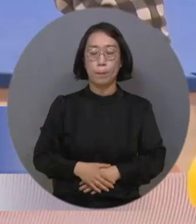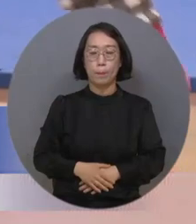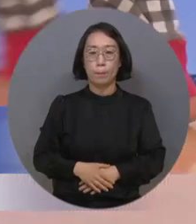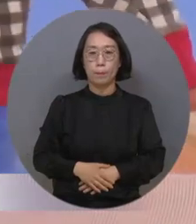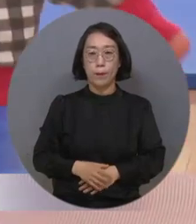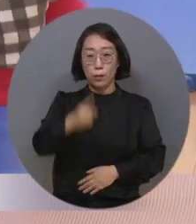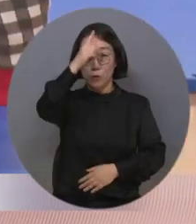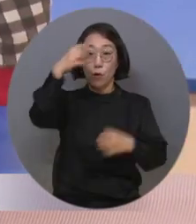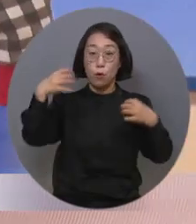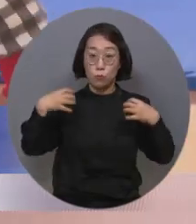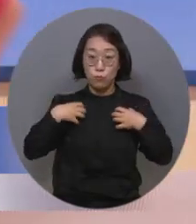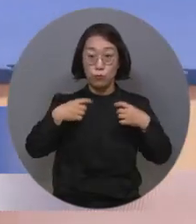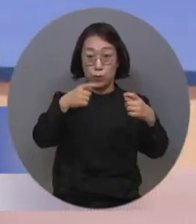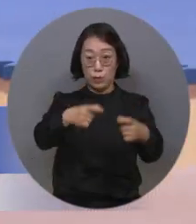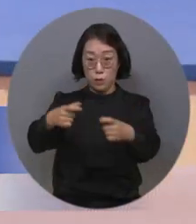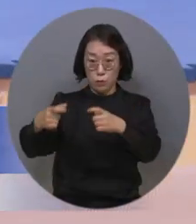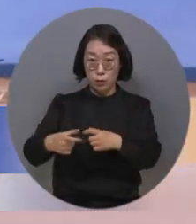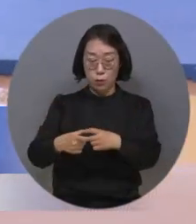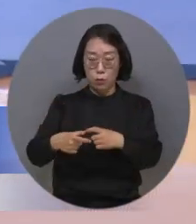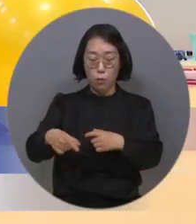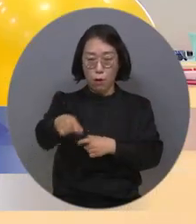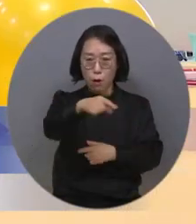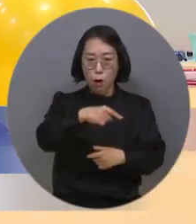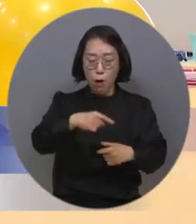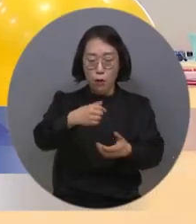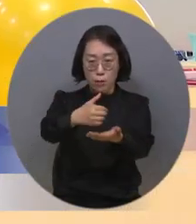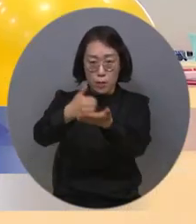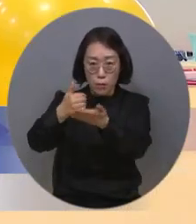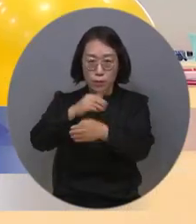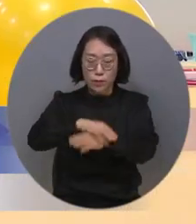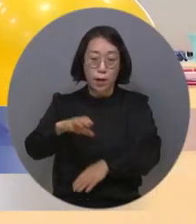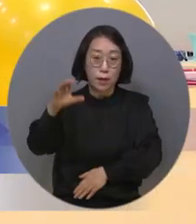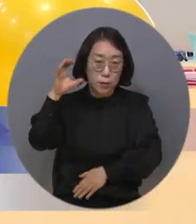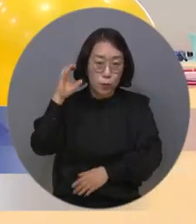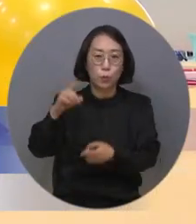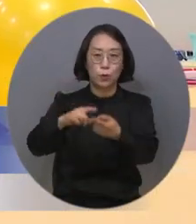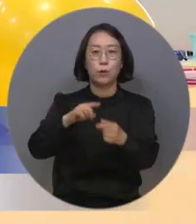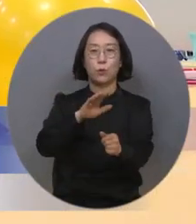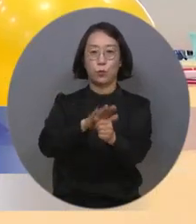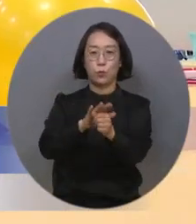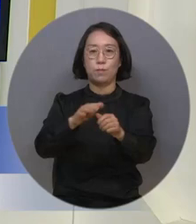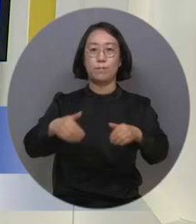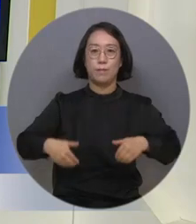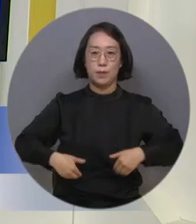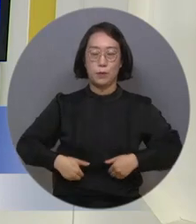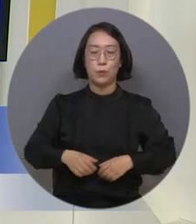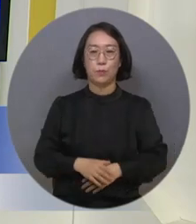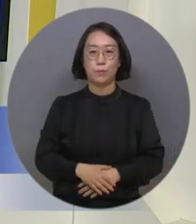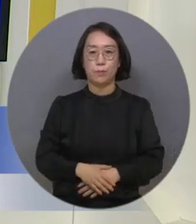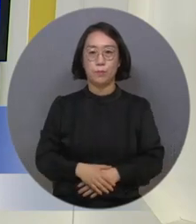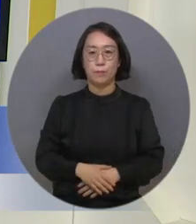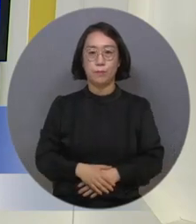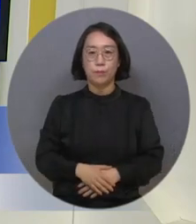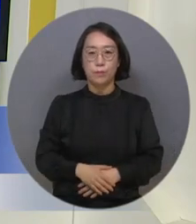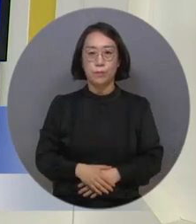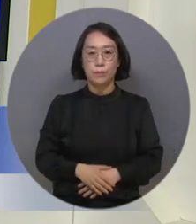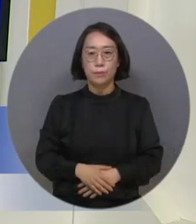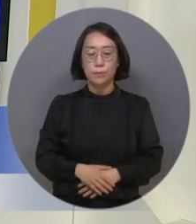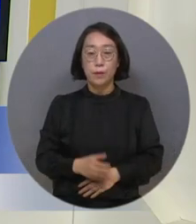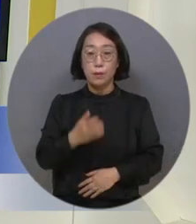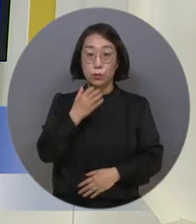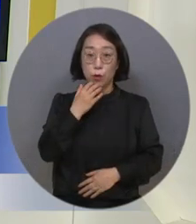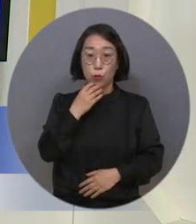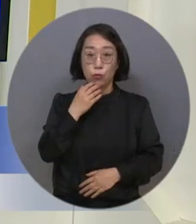이 정부와 지자체는 현장의 목소리에 더욱 귀를 기울여야 할 때입니다. 다음 뉴스입니다.